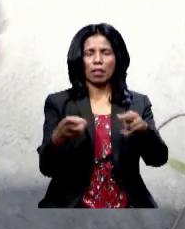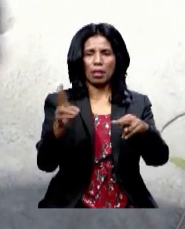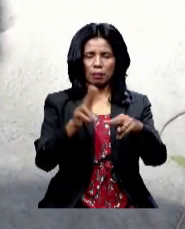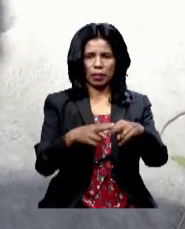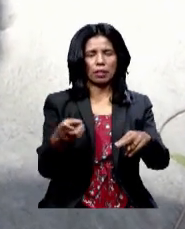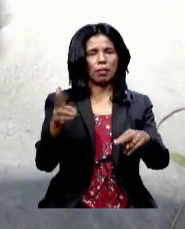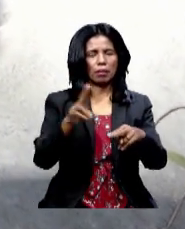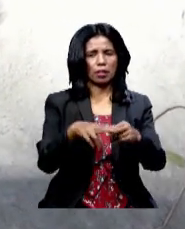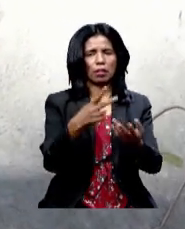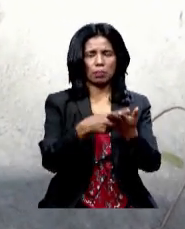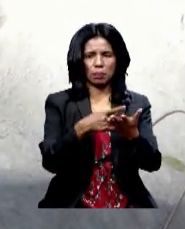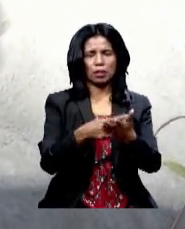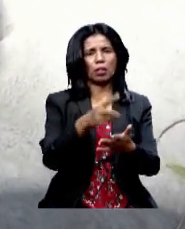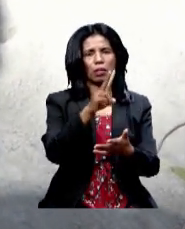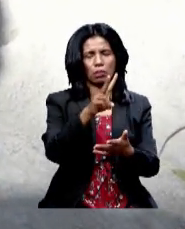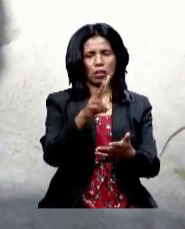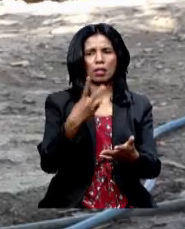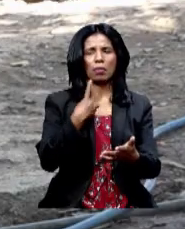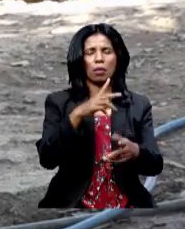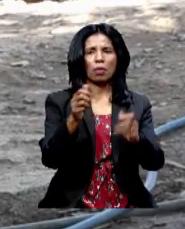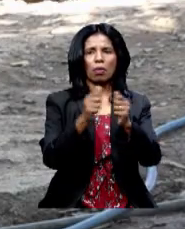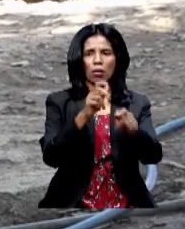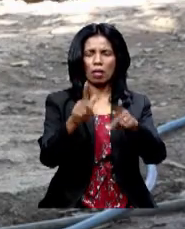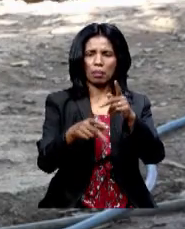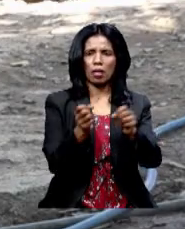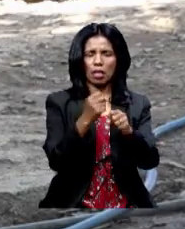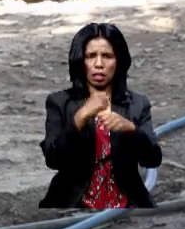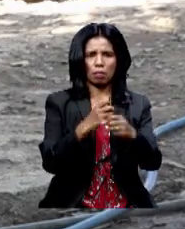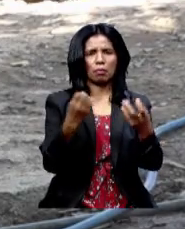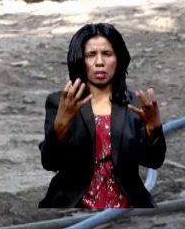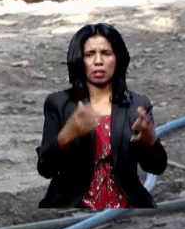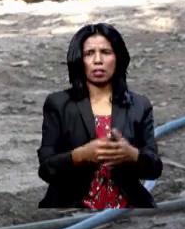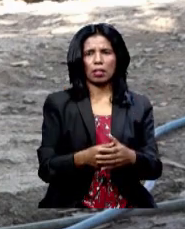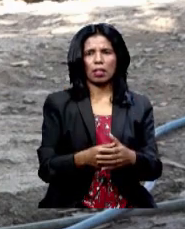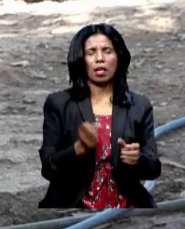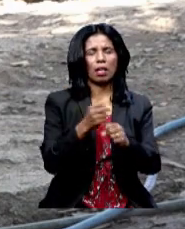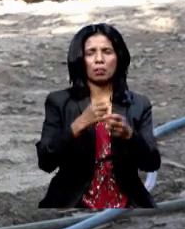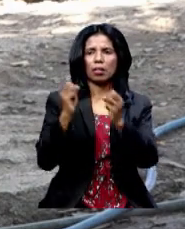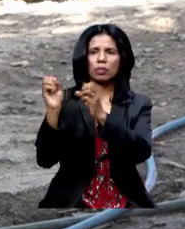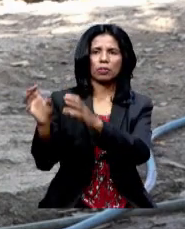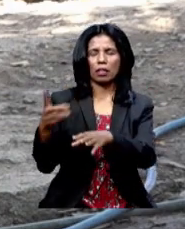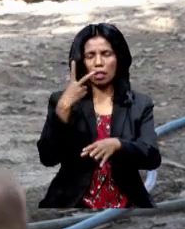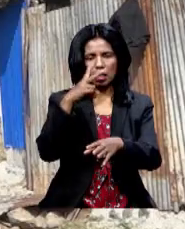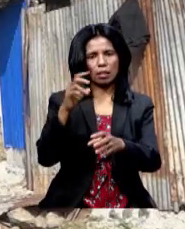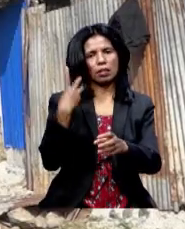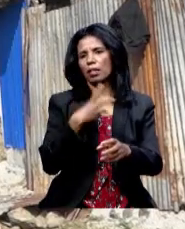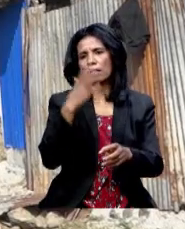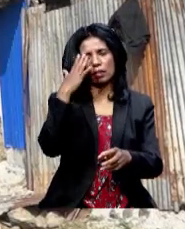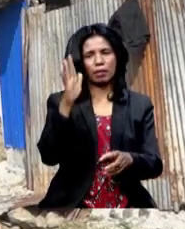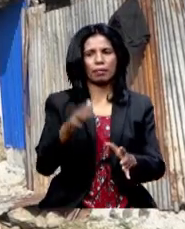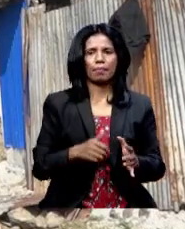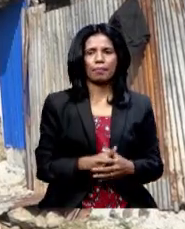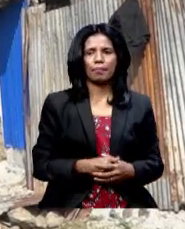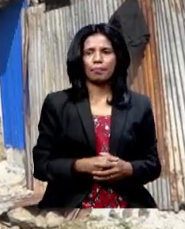proposal ka la ruai na kari ia amira su hukum jar hal hal tan Ana rasi. Datene hal baso ere nba kal futi hare ala hare itle bel hatene.